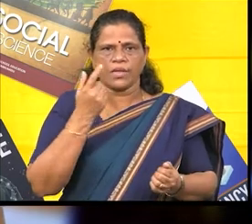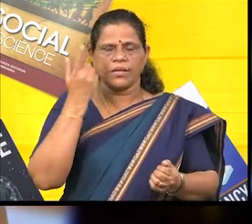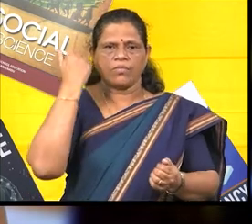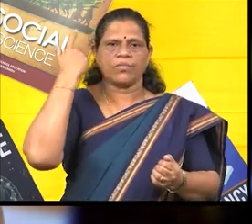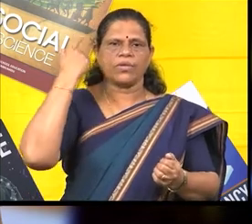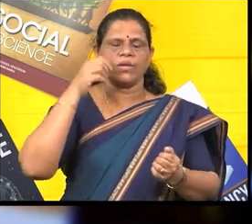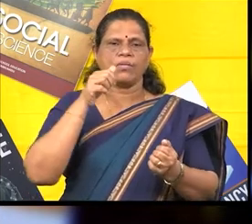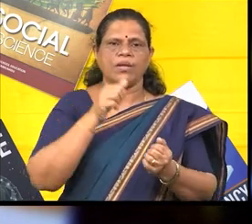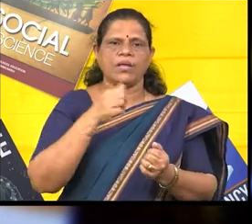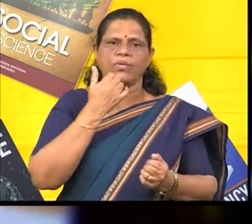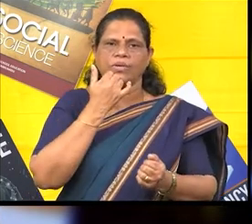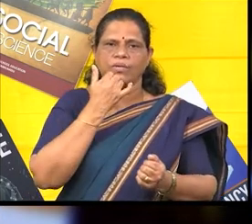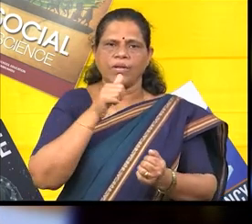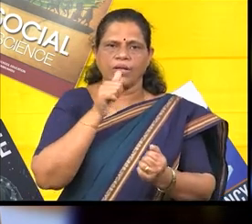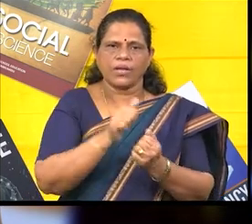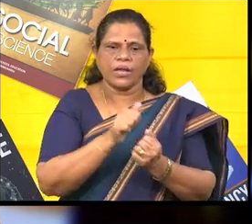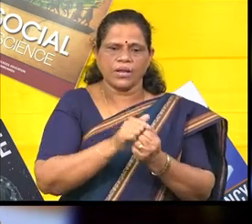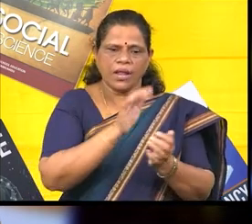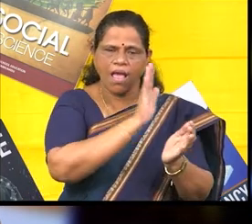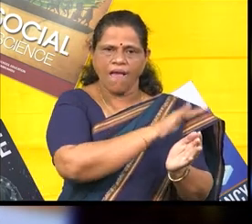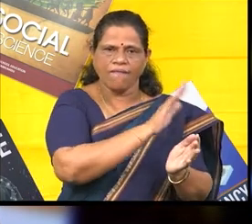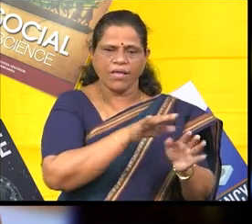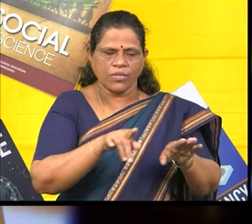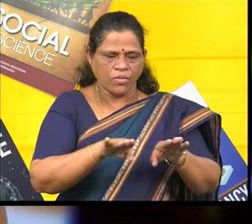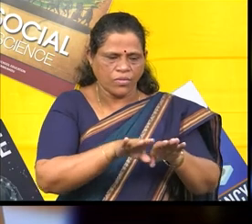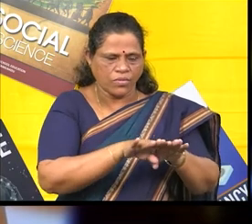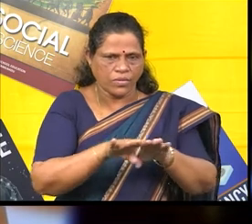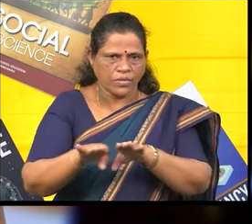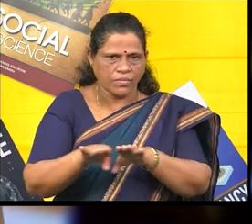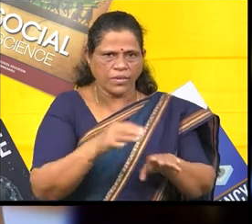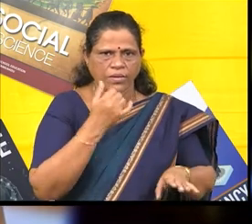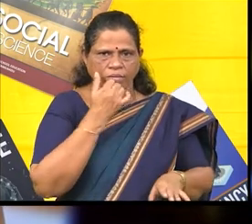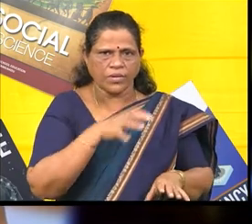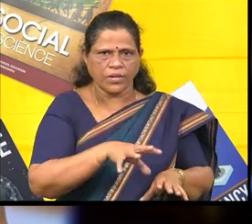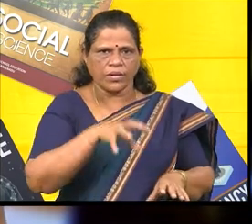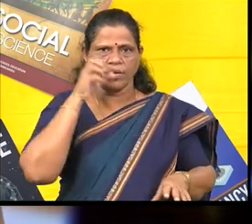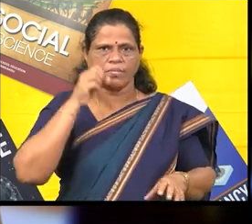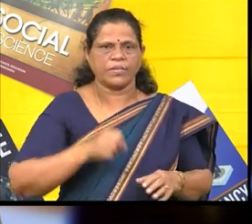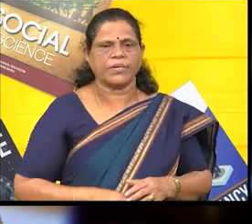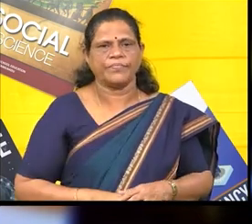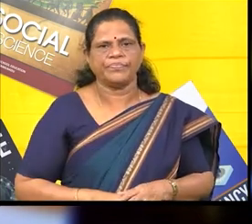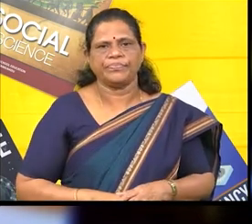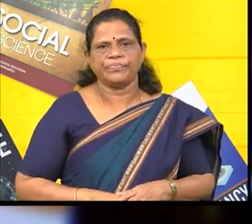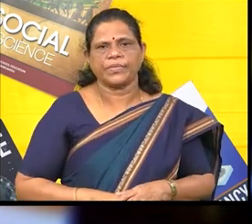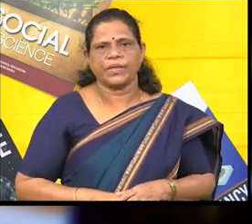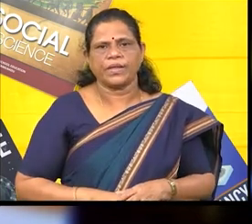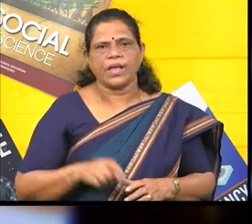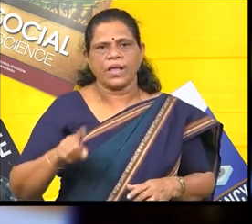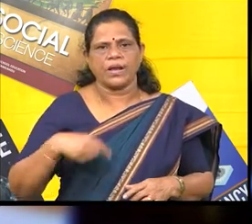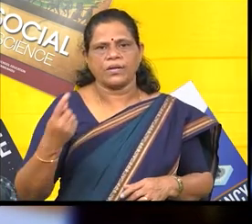பழைய குற்றவாளிகளுடைய கைரேகைகளை நம்ம வச்சுருப்பாங்க, அதனுடன் ஒப்பீடு செய்து அந்த குற்றங்களை கைரேகை பதிவை ஆராய்ச்சி